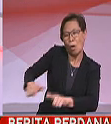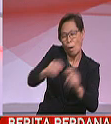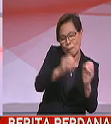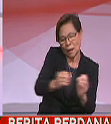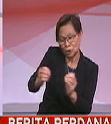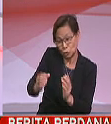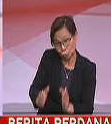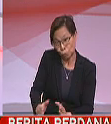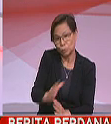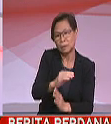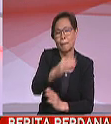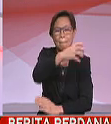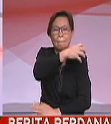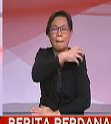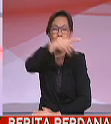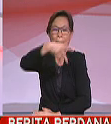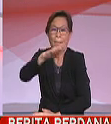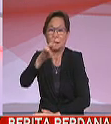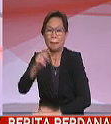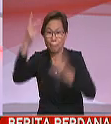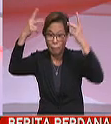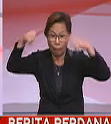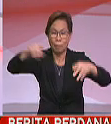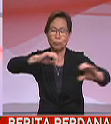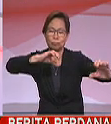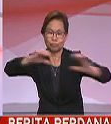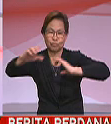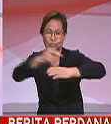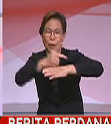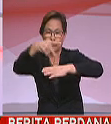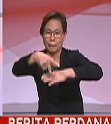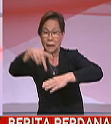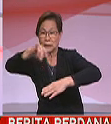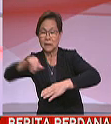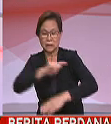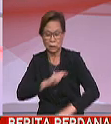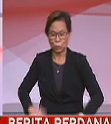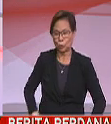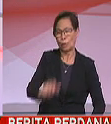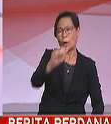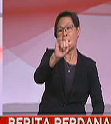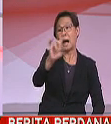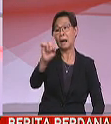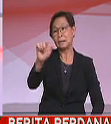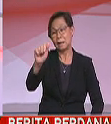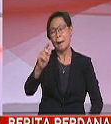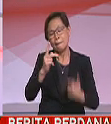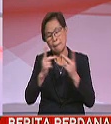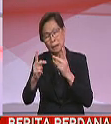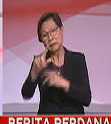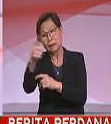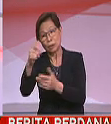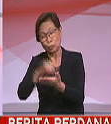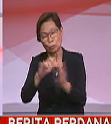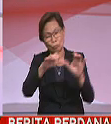penganjur dan pihak berkuasa tempatan. Pengarah bahagian komunikasi korporat PPJ, Tengku Aina Tengku Ismail Shah berkata, selain